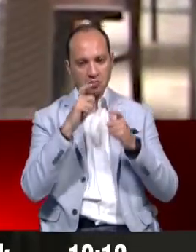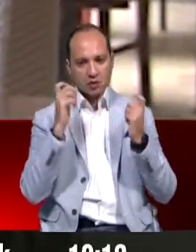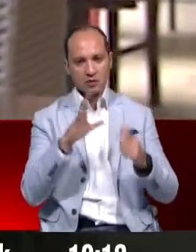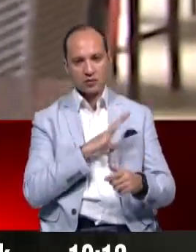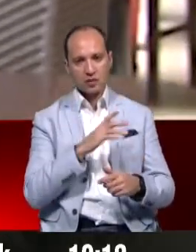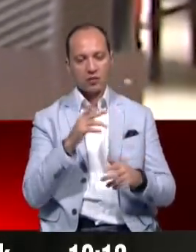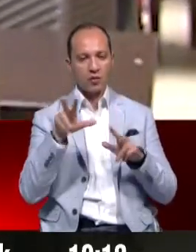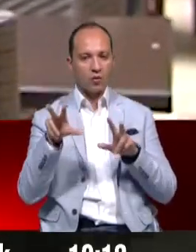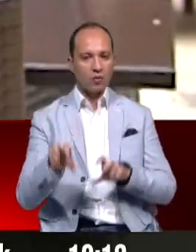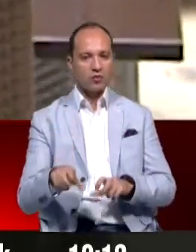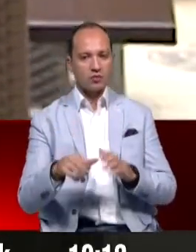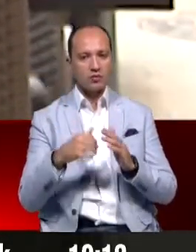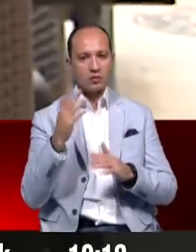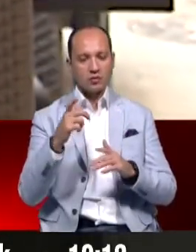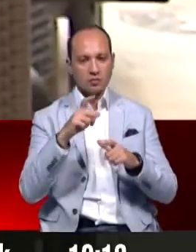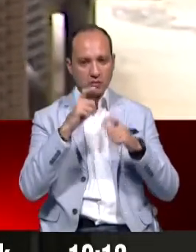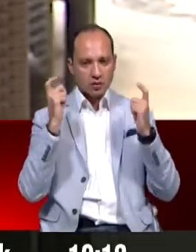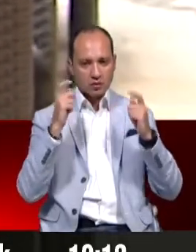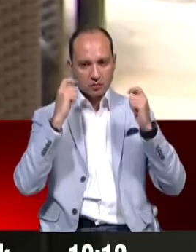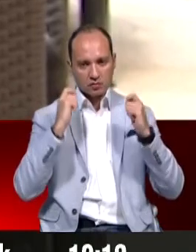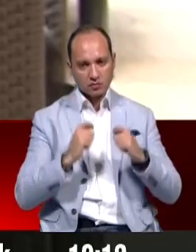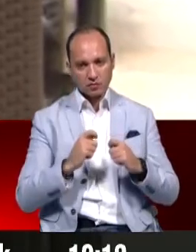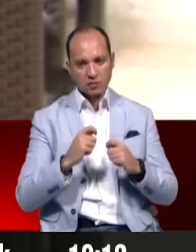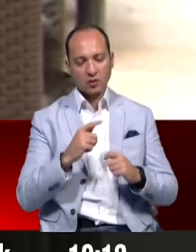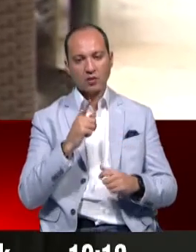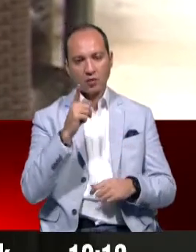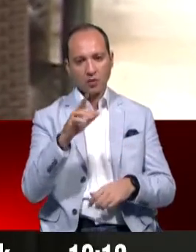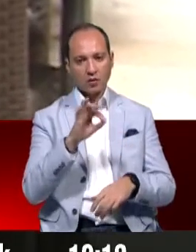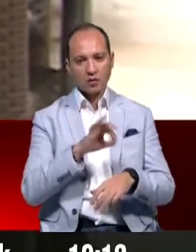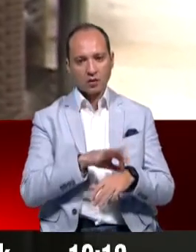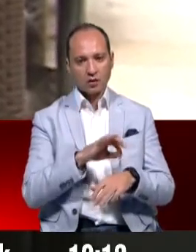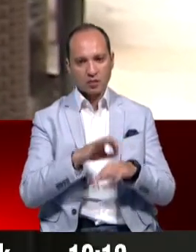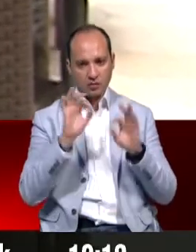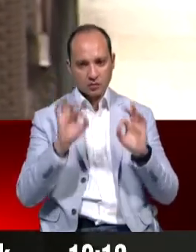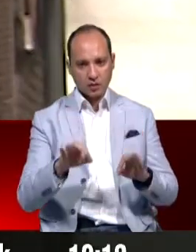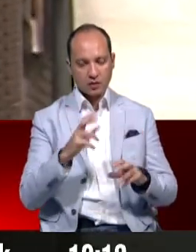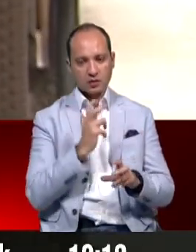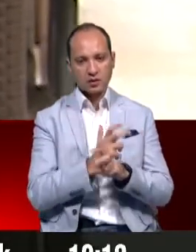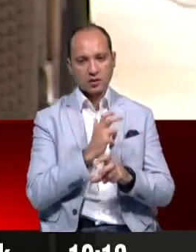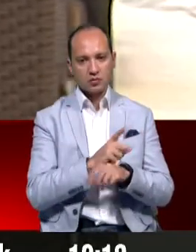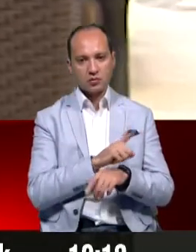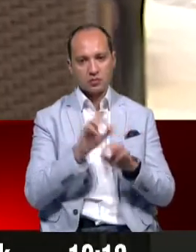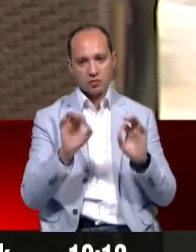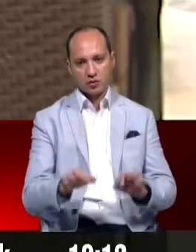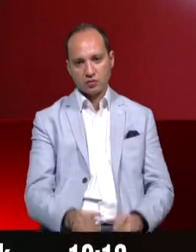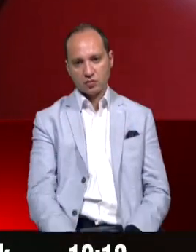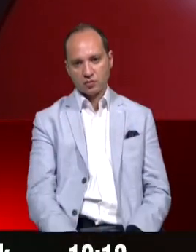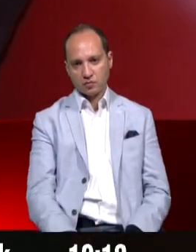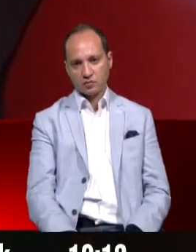vardı. Gelip oturduktan sonra maskenizi indirdiniz. İşte o dakikadan itibaren de riskli süre başlamış